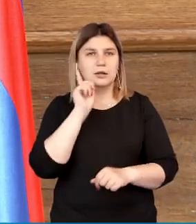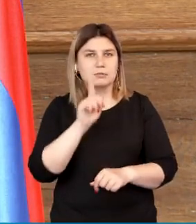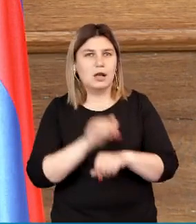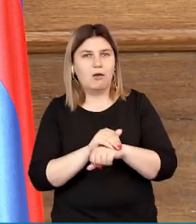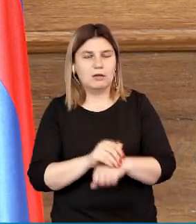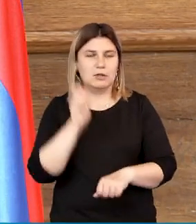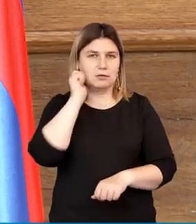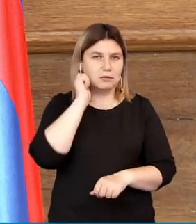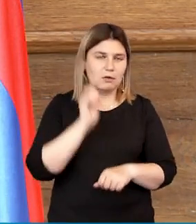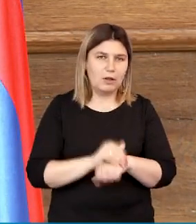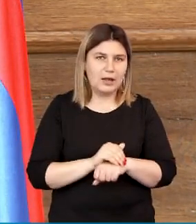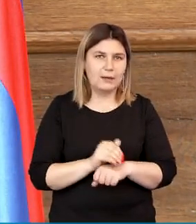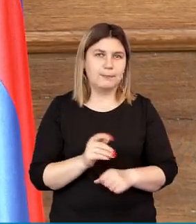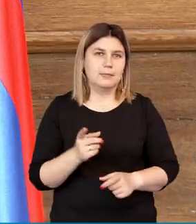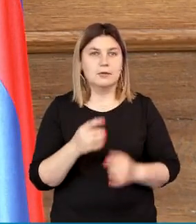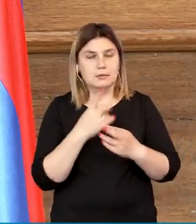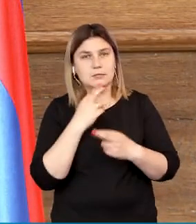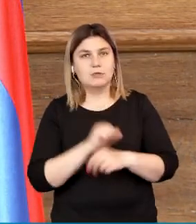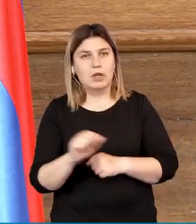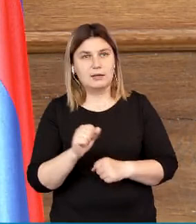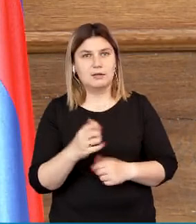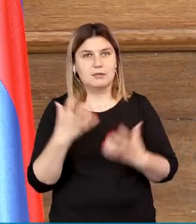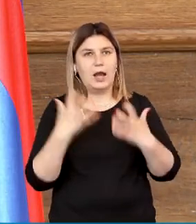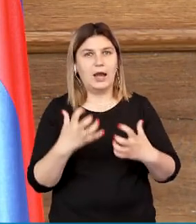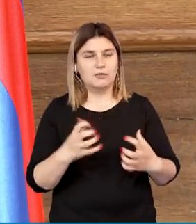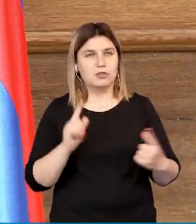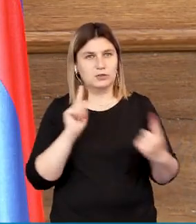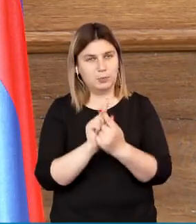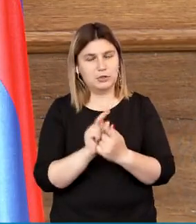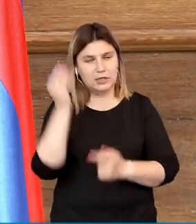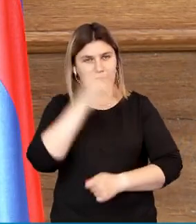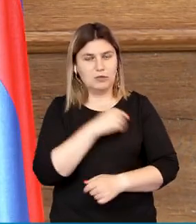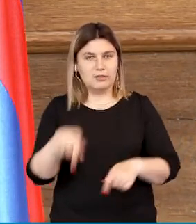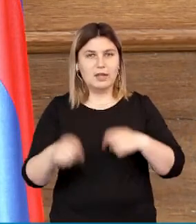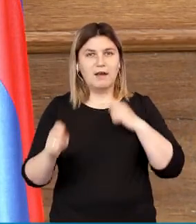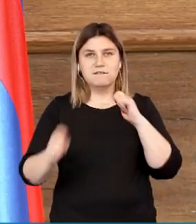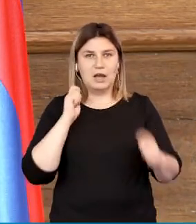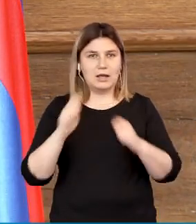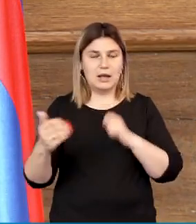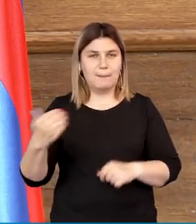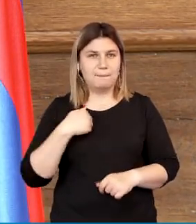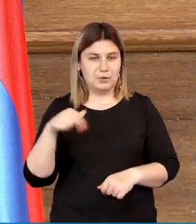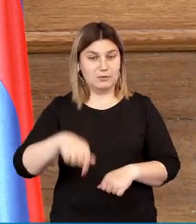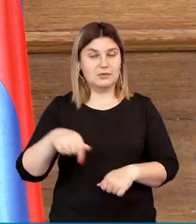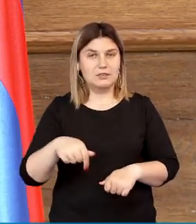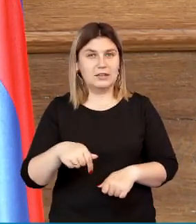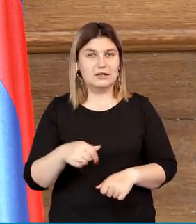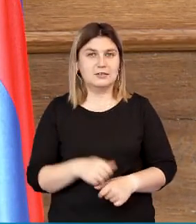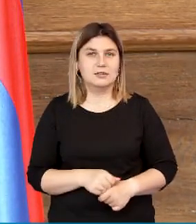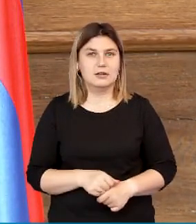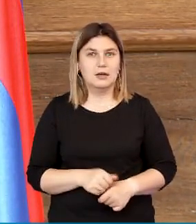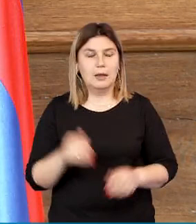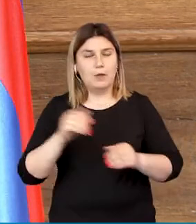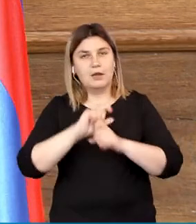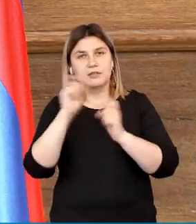kolegami, że jest taki głód trochę szkoły. Te wakacje były w tym razem, no może nie